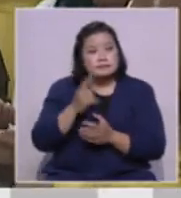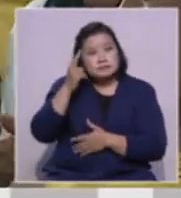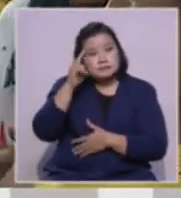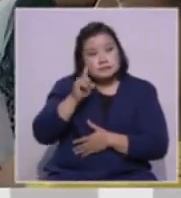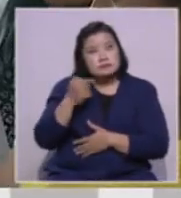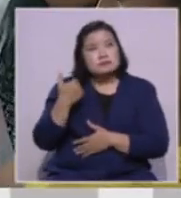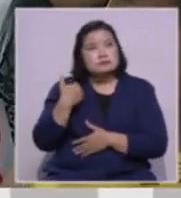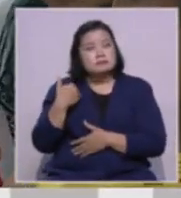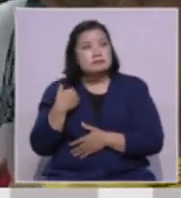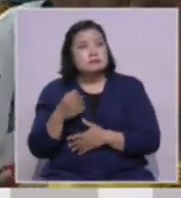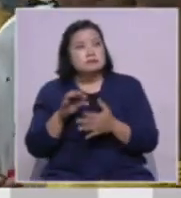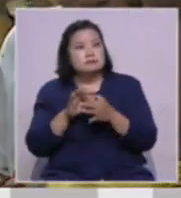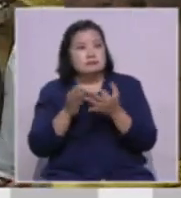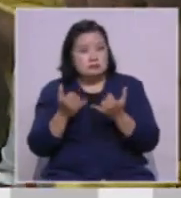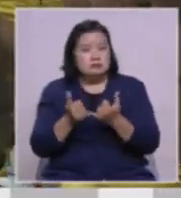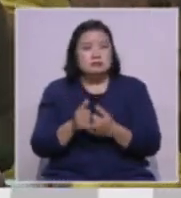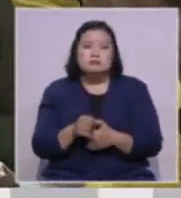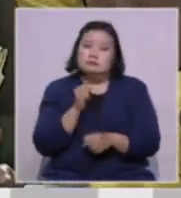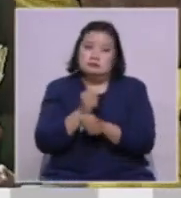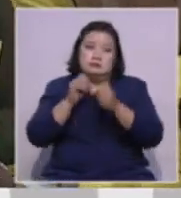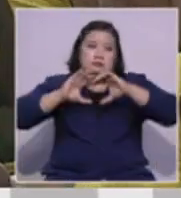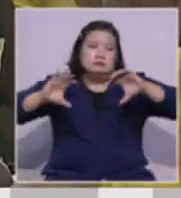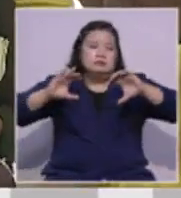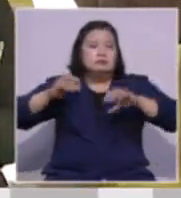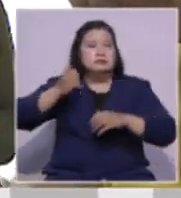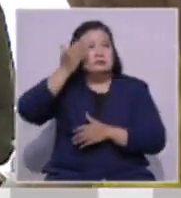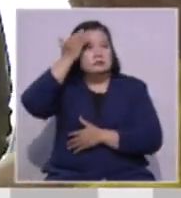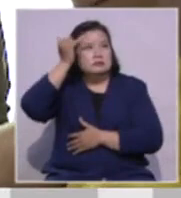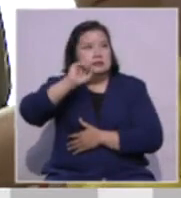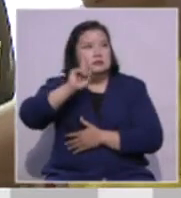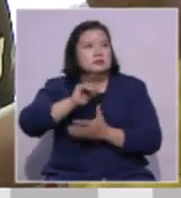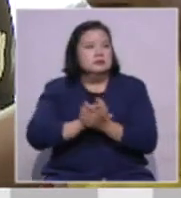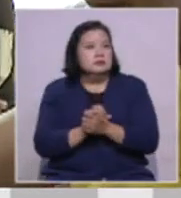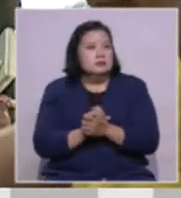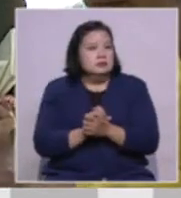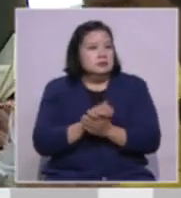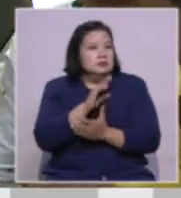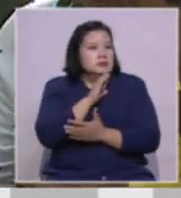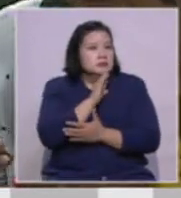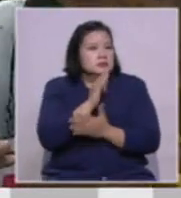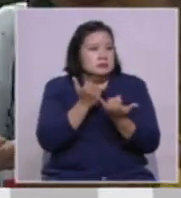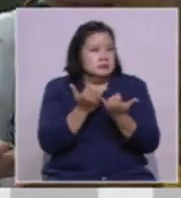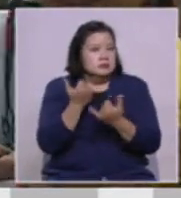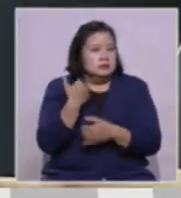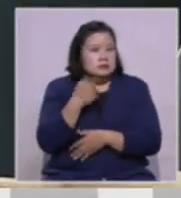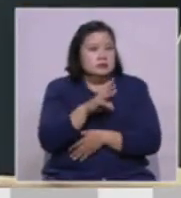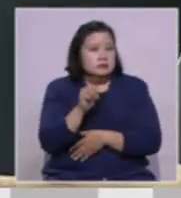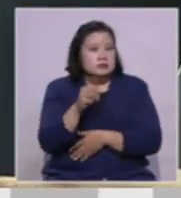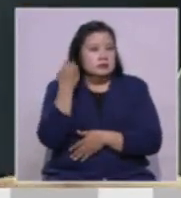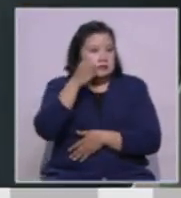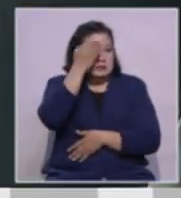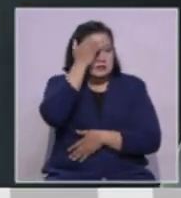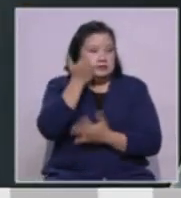าจะเป็นความเปราะบางของรัฐบาลนี ้ นะเพราะว่าทำให้คือปกติรัฐมนตรีเนี่ยจะถูกสังคมตั้งข้อสงสัยเวลาที่ทำง